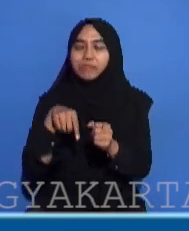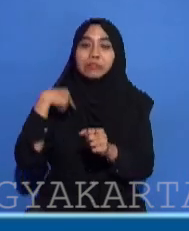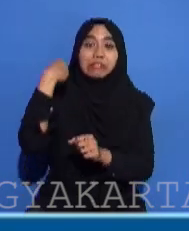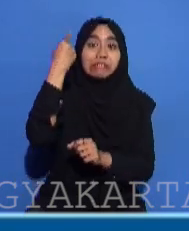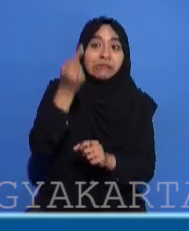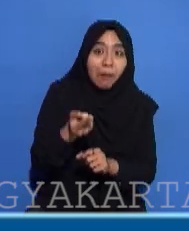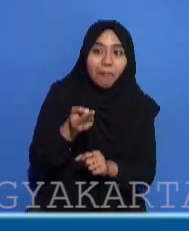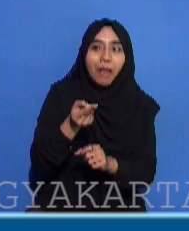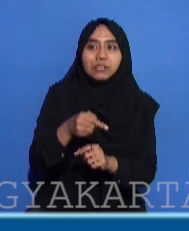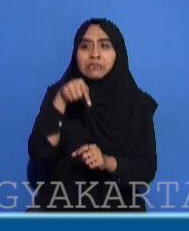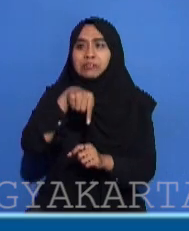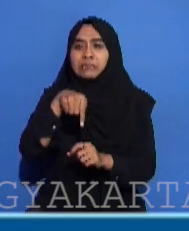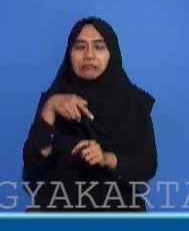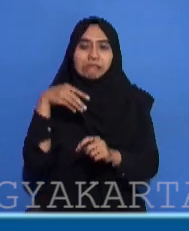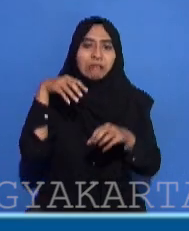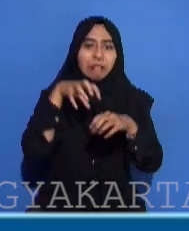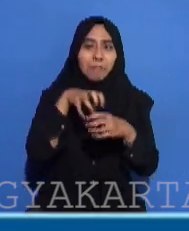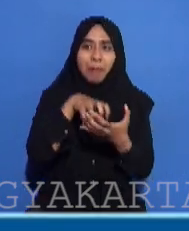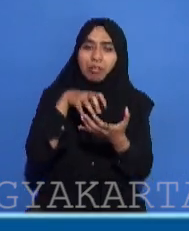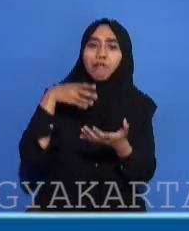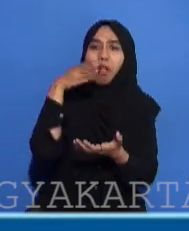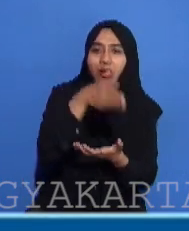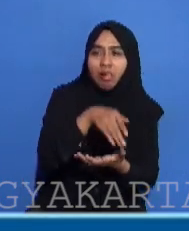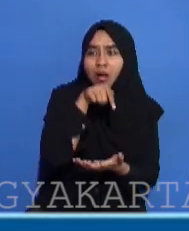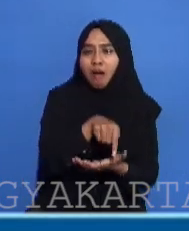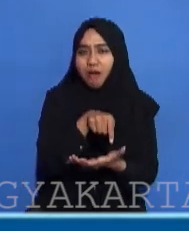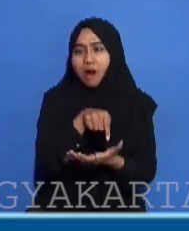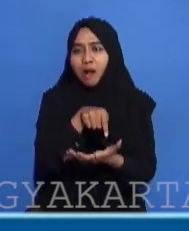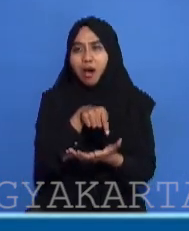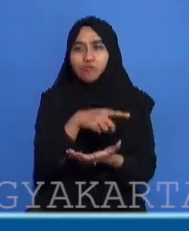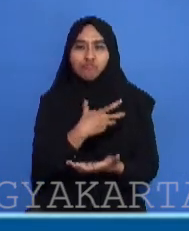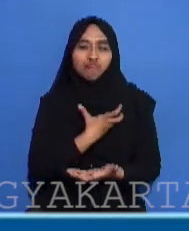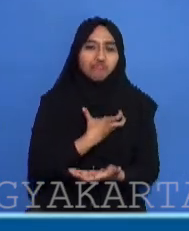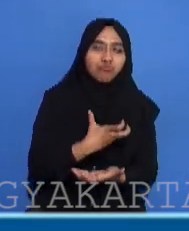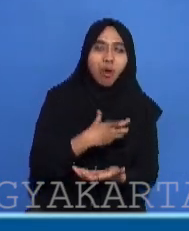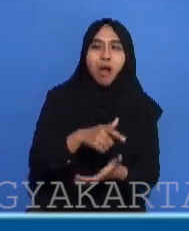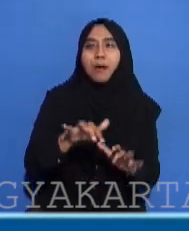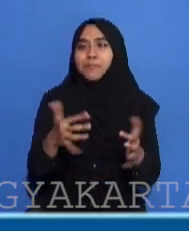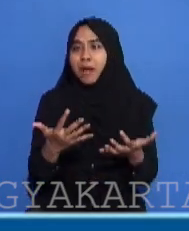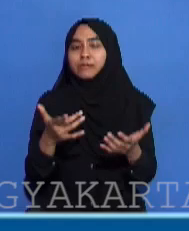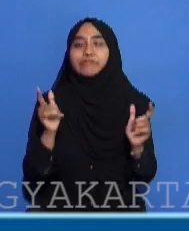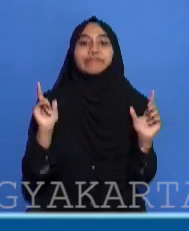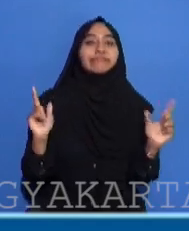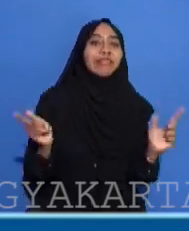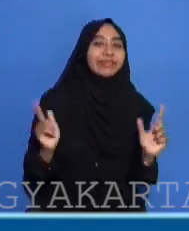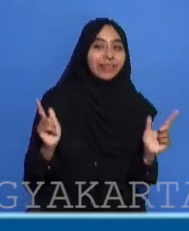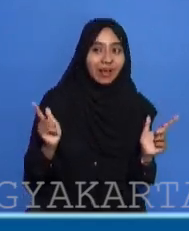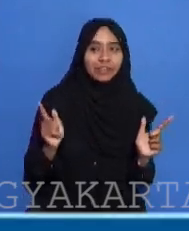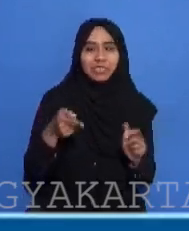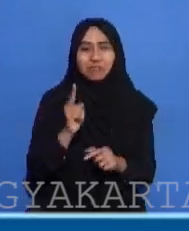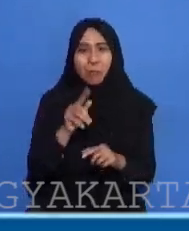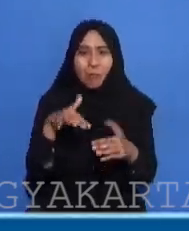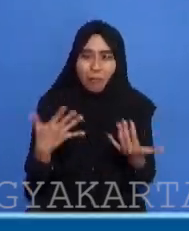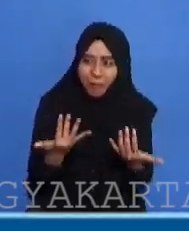nguweni pesisir Cangkring raden-raden sami blaga langkung remen nginggar-inggar penggalih ing papan menika jalaran kejawi suasananipun